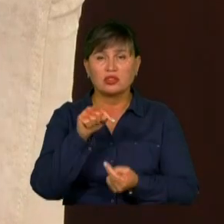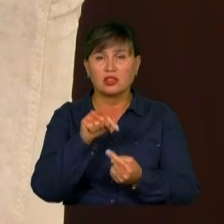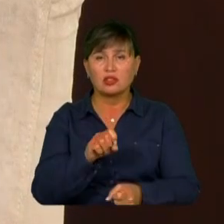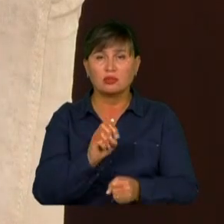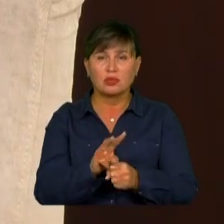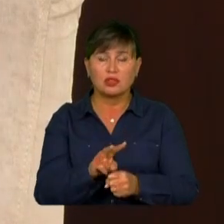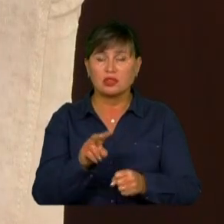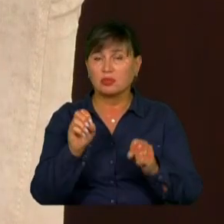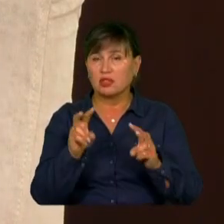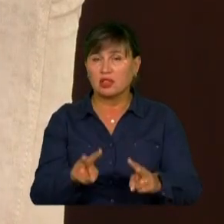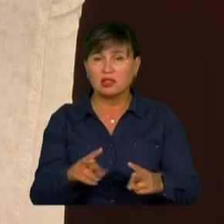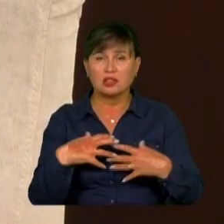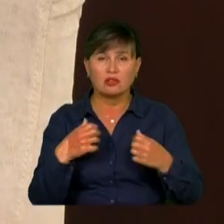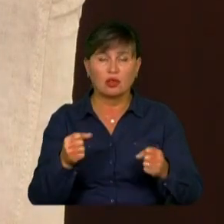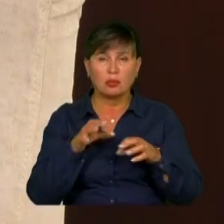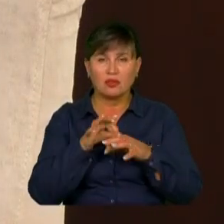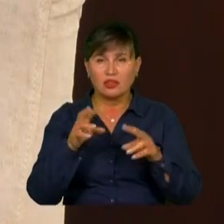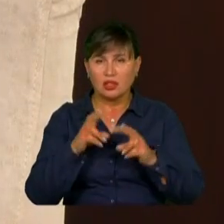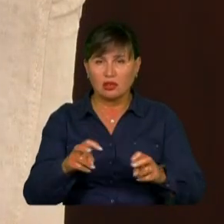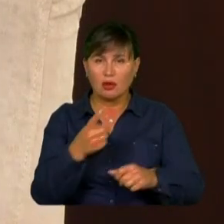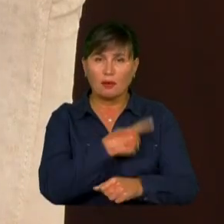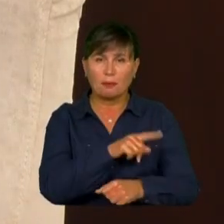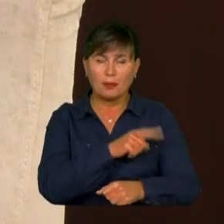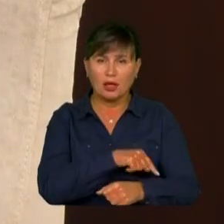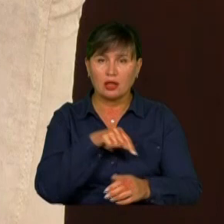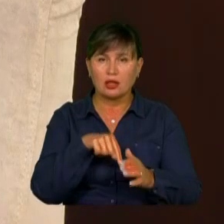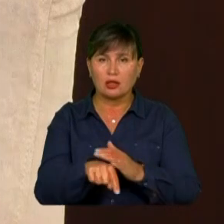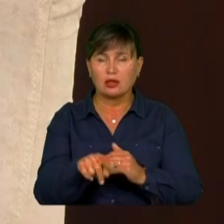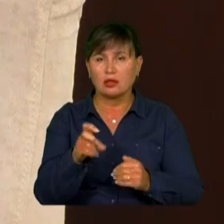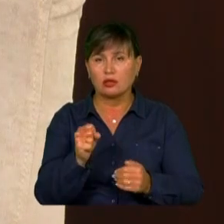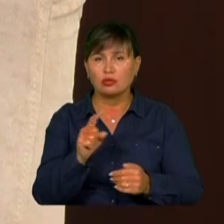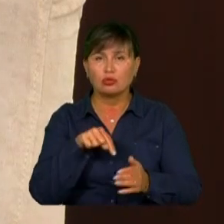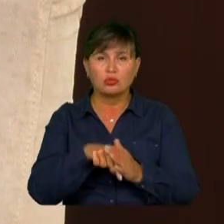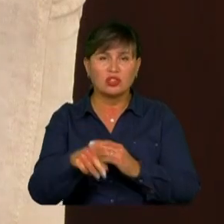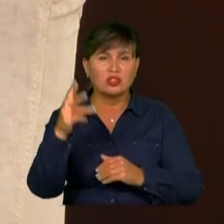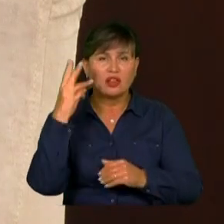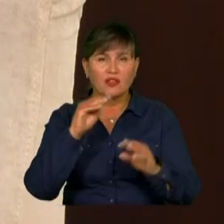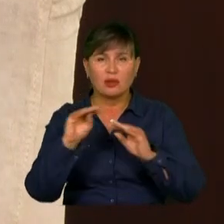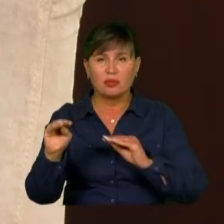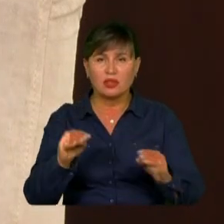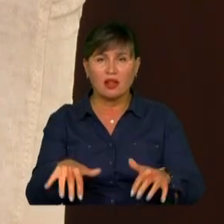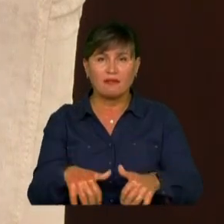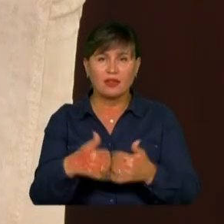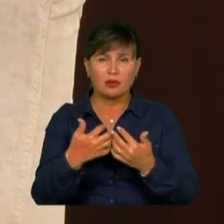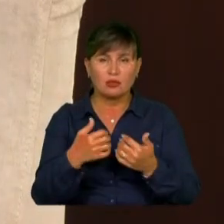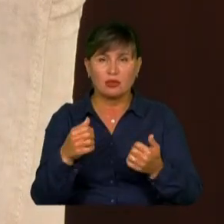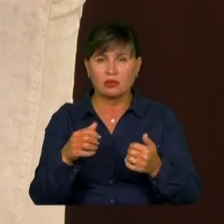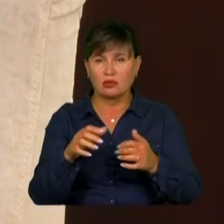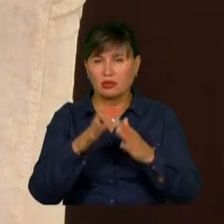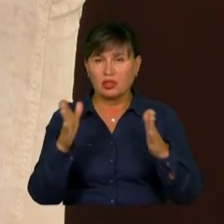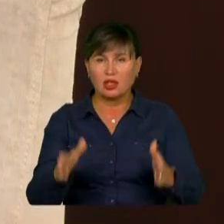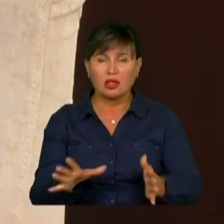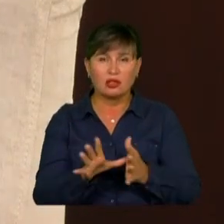специалистам здравоохранения провести ревизию клиник и стационаров на предмет наличия современных автоматических генераторов